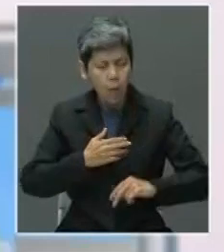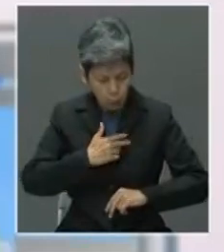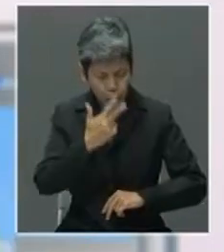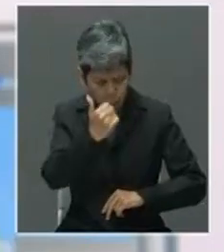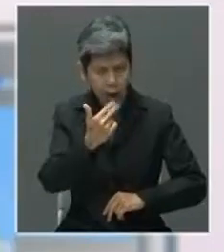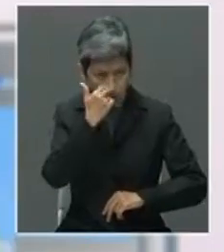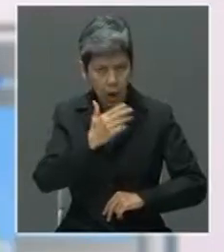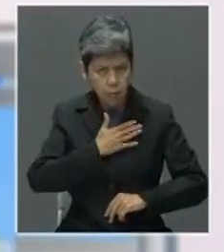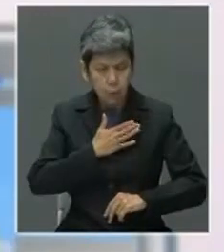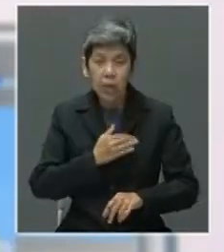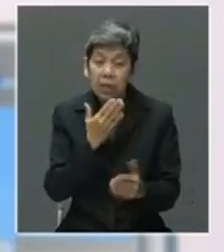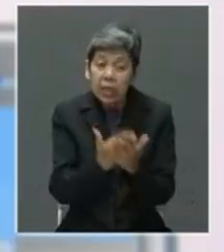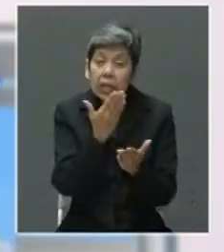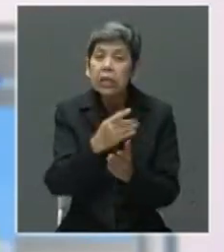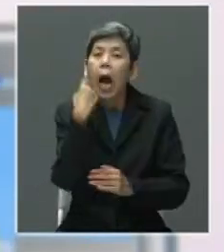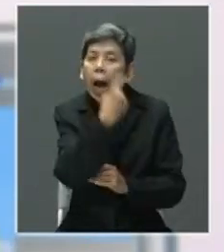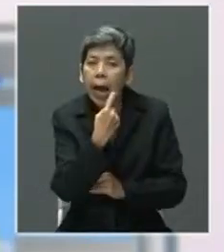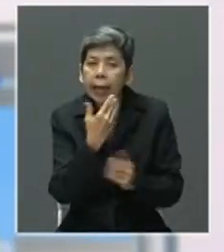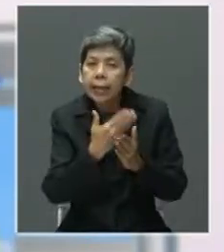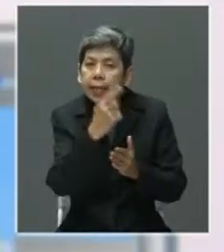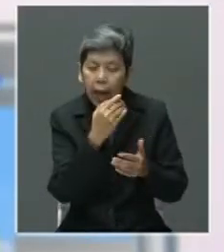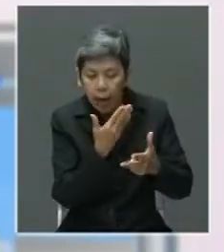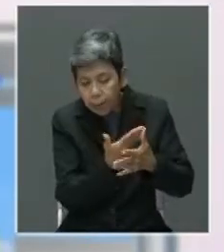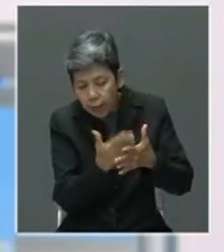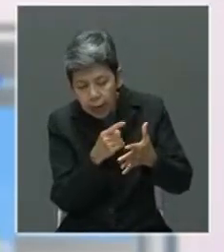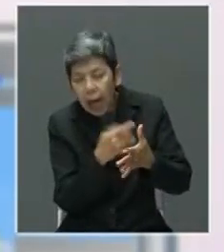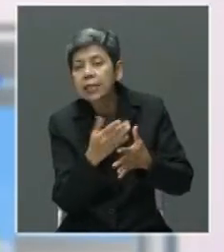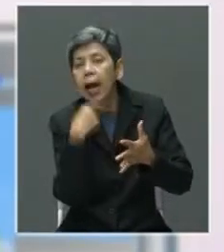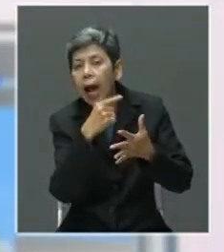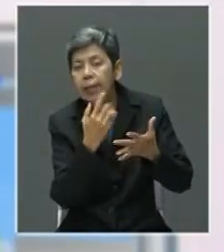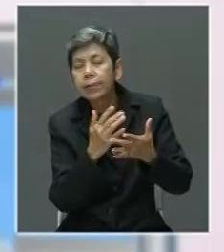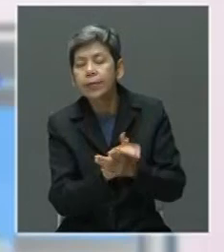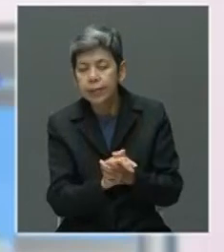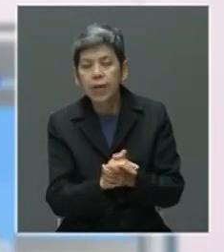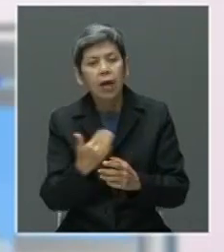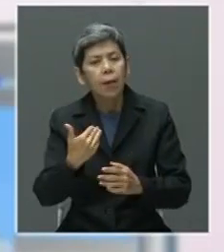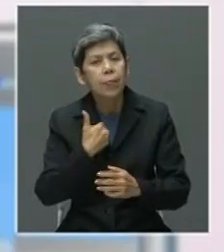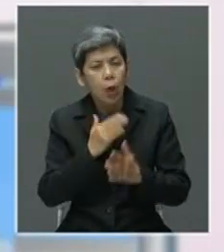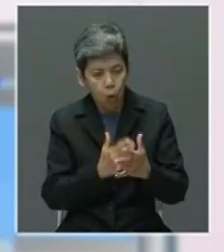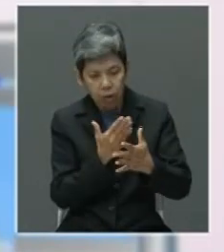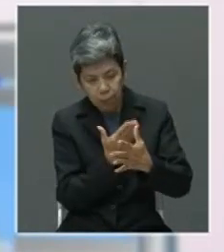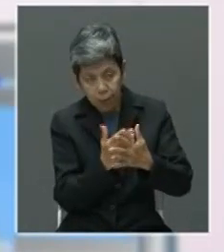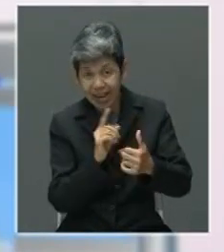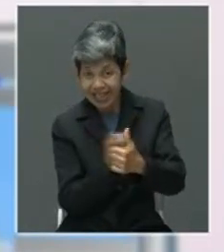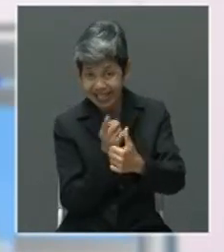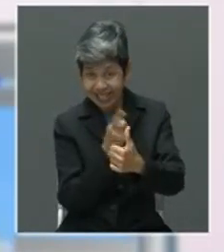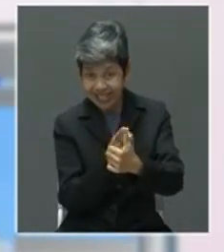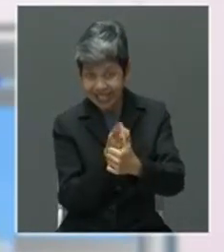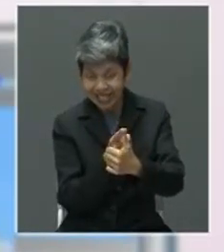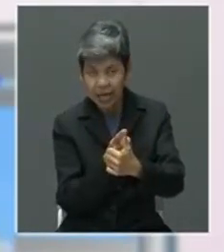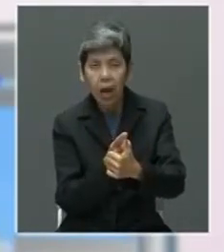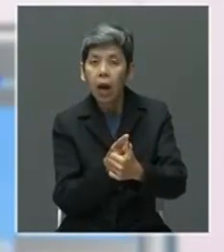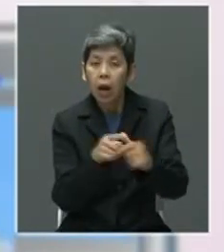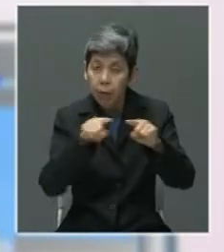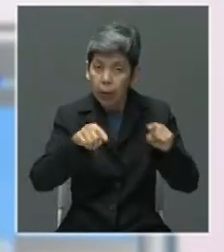ยนะว่าคุณซื้อมาจากนายเนี่ยนายเนี่ยก็ซื้อต่อมาจากใคร ครับ หรือถ้าเป็นคนแรกเนี่ยไปขอออกจากใครเดี๋ยว